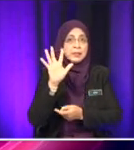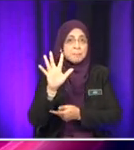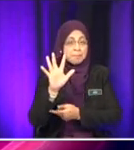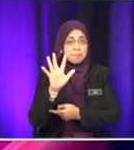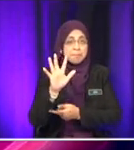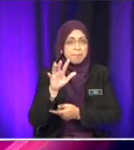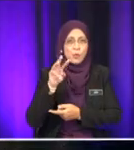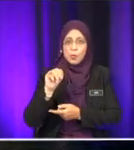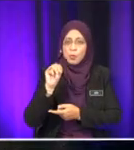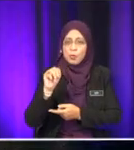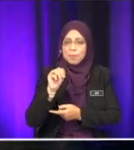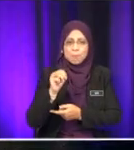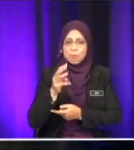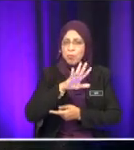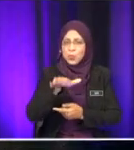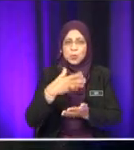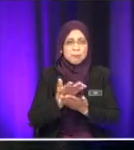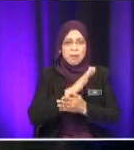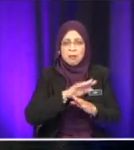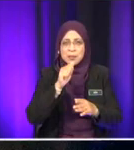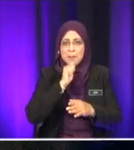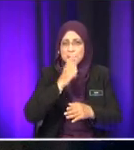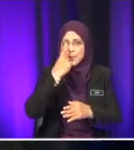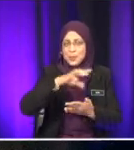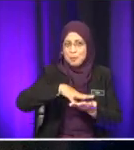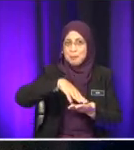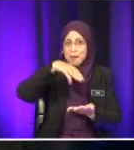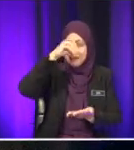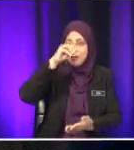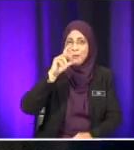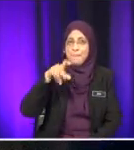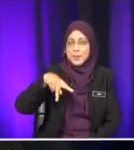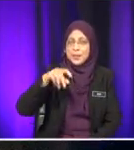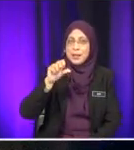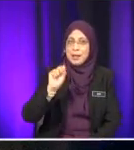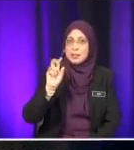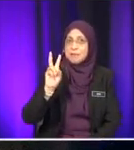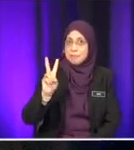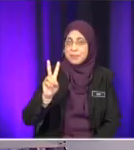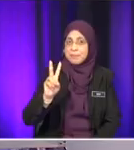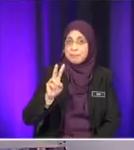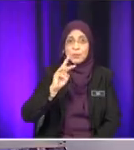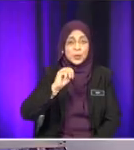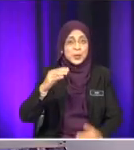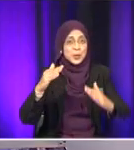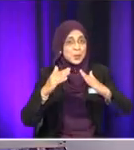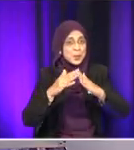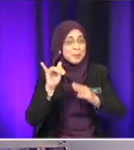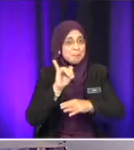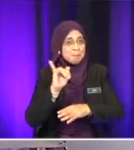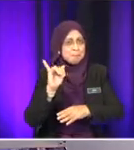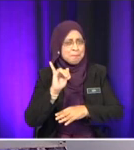tak sabarlah untuk belajar bagi mata pelajaran pendidikan seni dijual dan saya pasti murid-murid juga yang menonton sukses